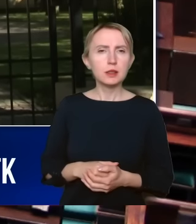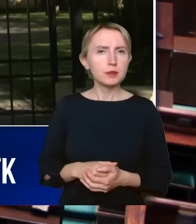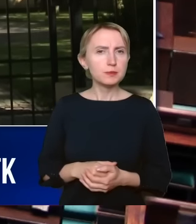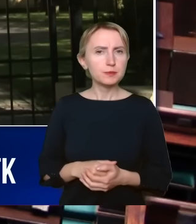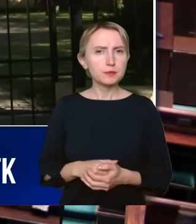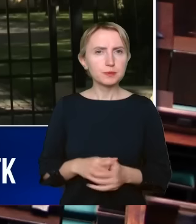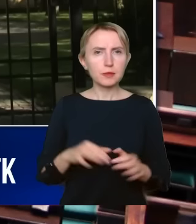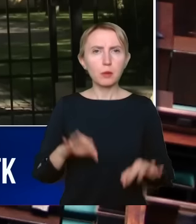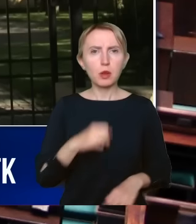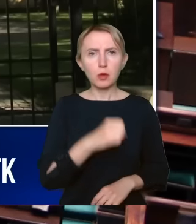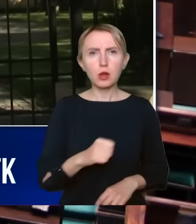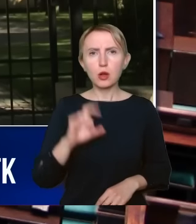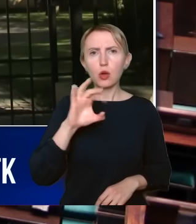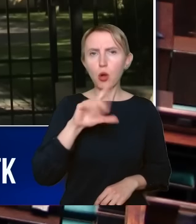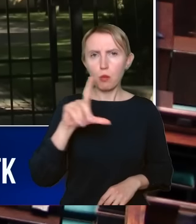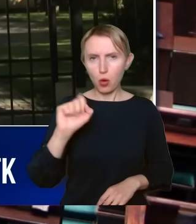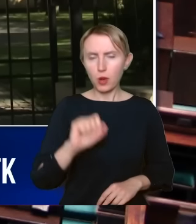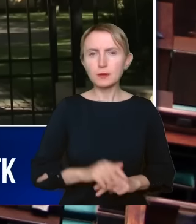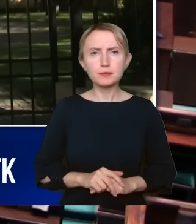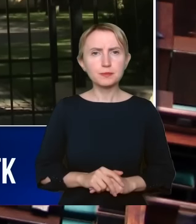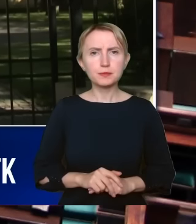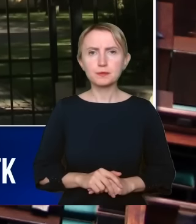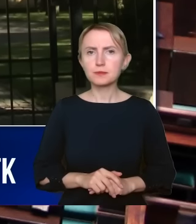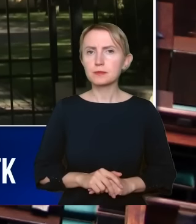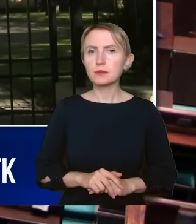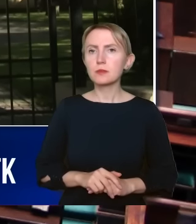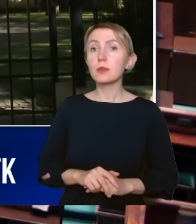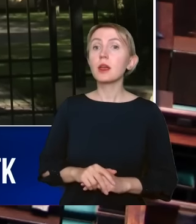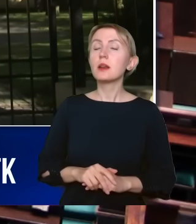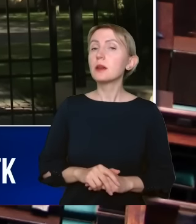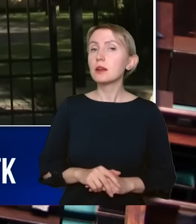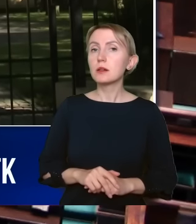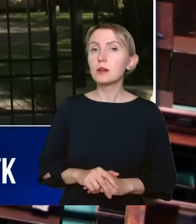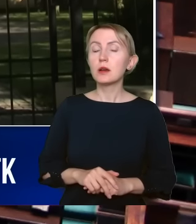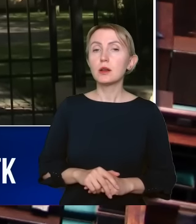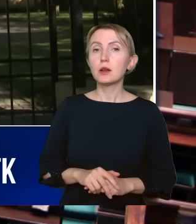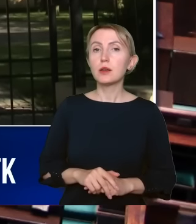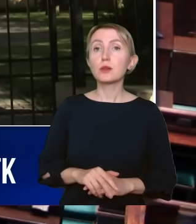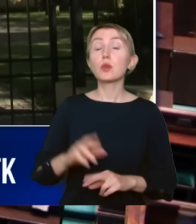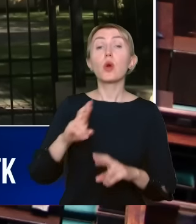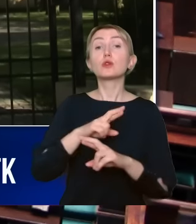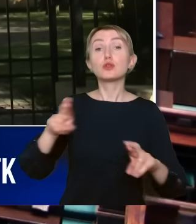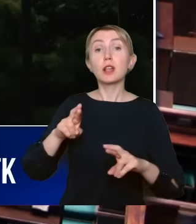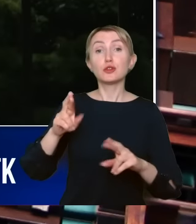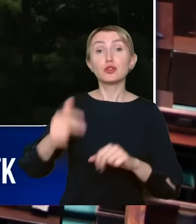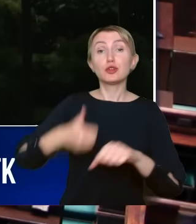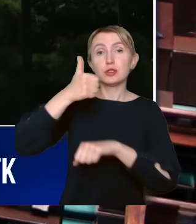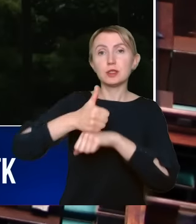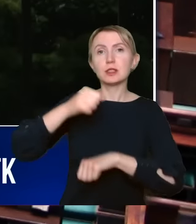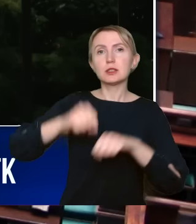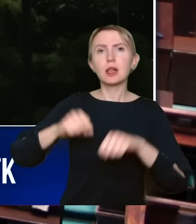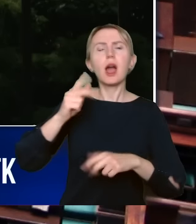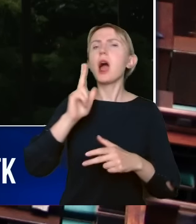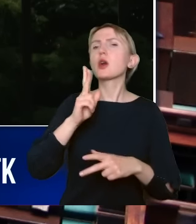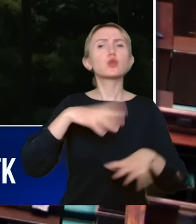Pan poseł Adam Gomoła i za chwilę pan poseł. Tak, przez Izbę Nieuznawaną, której rzecznikiem jest sędzia. Ale kto jej, przepraszam,